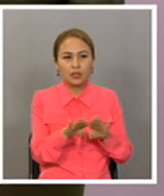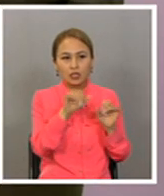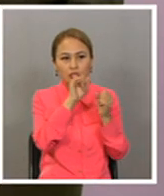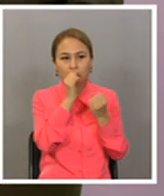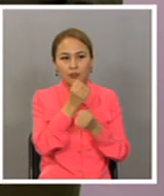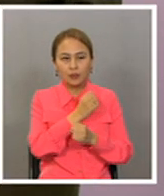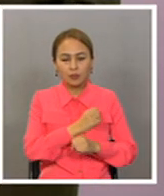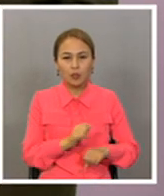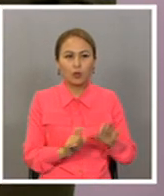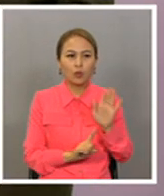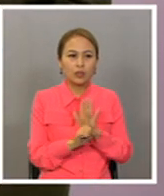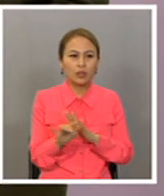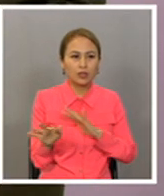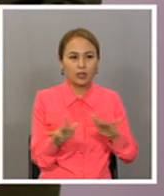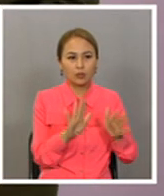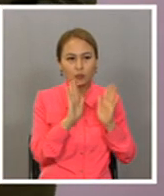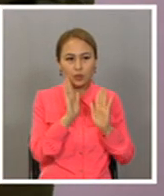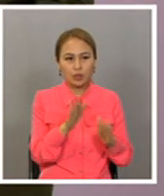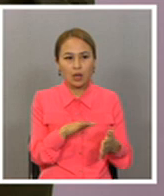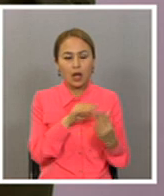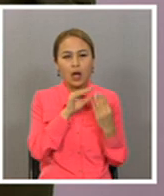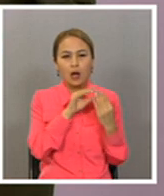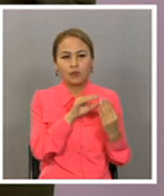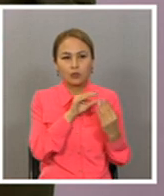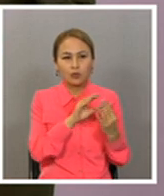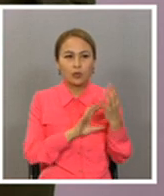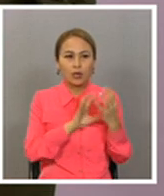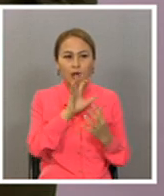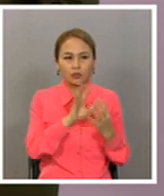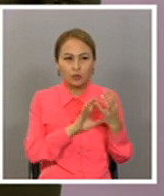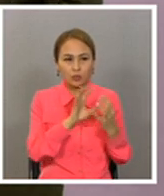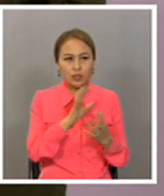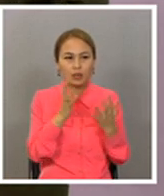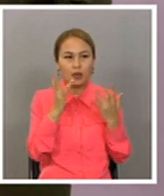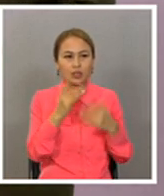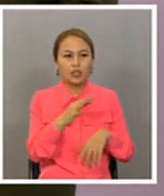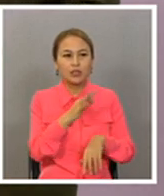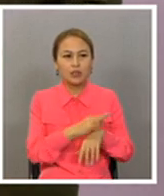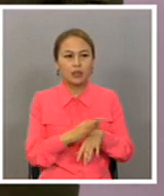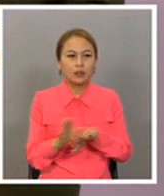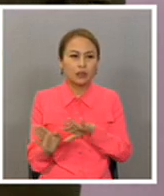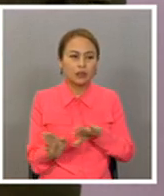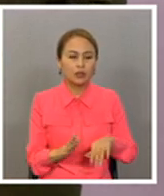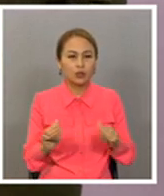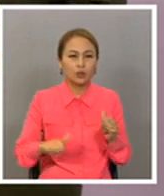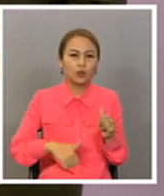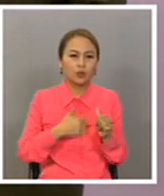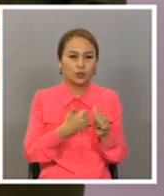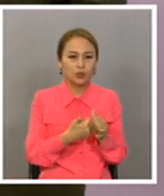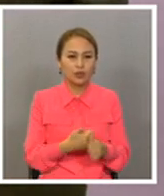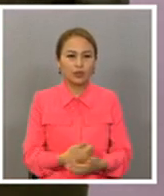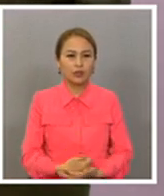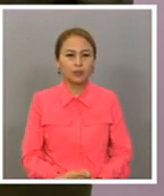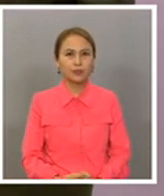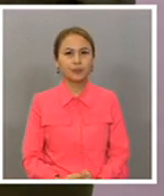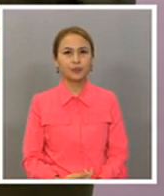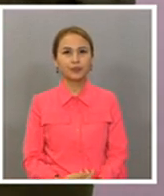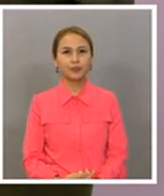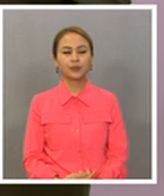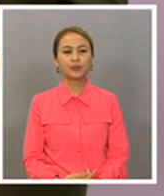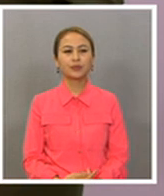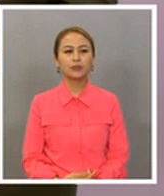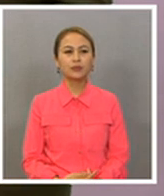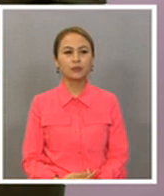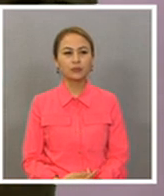осындай жылдамдықпен қозғалатын болса, автокөлік автобусты қанша сағаттан кейін қуып